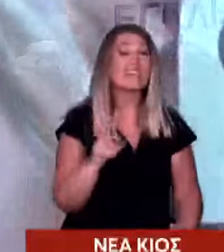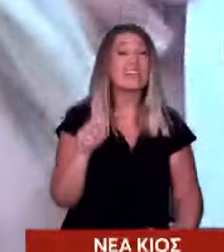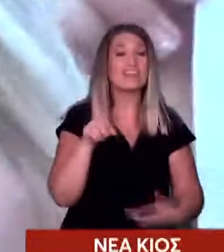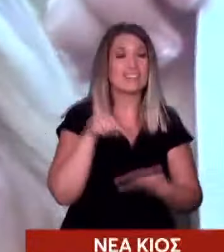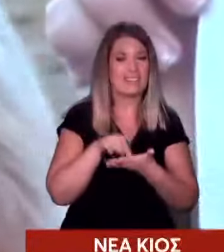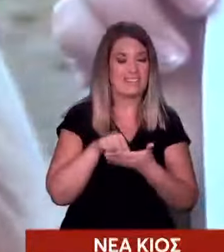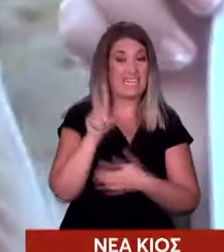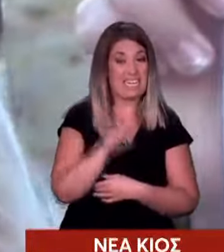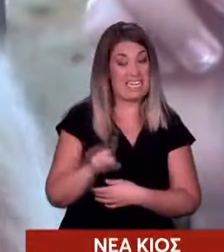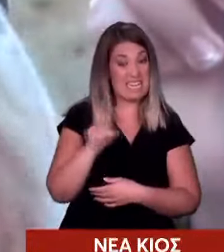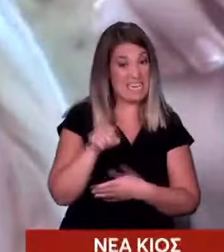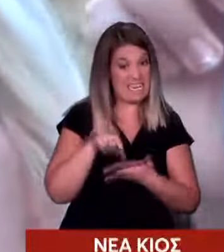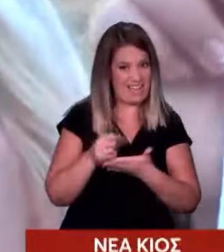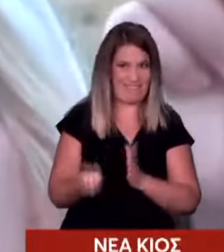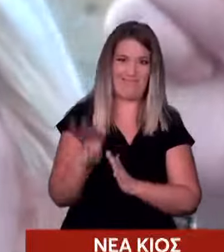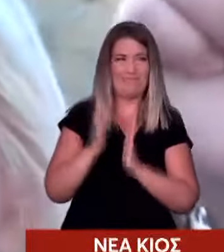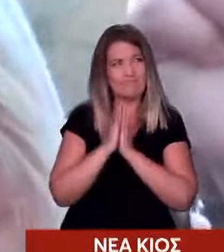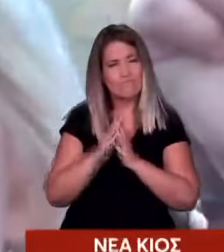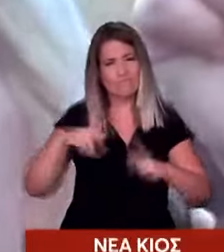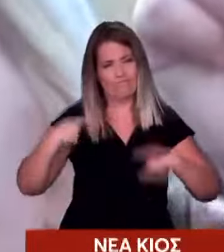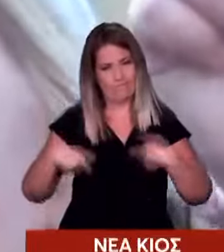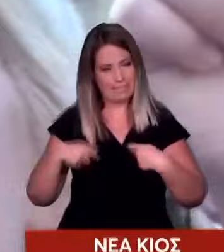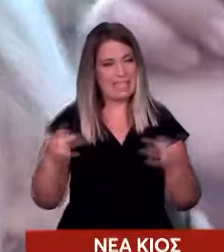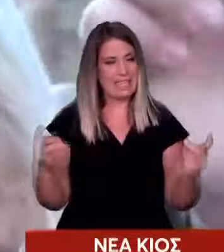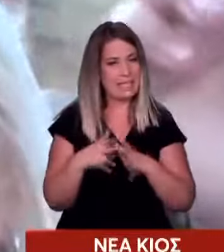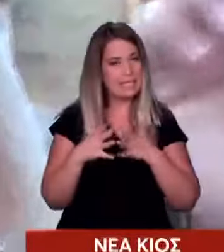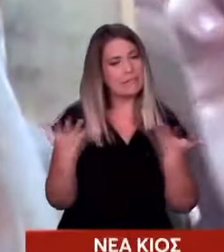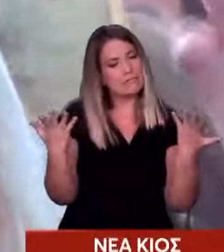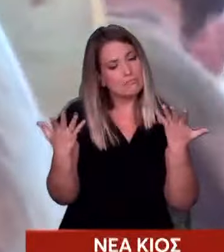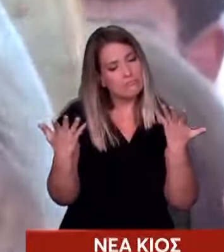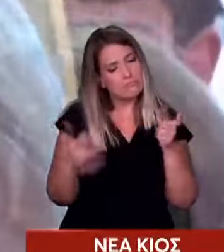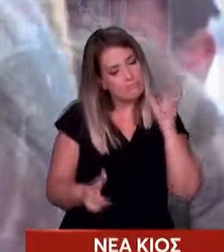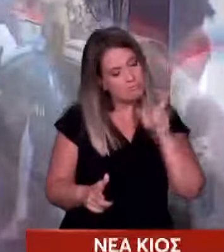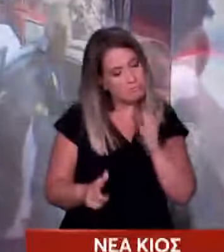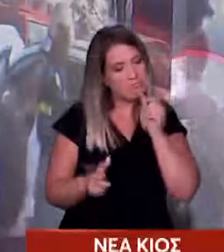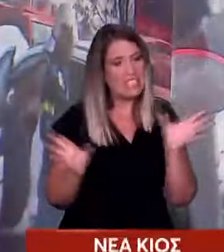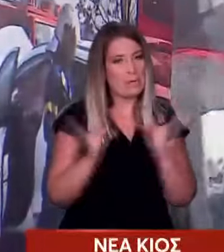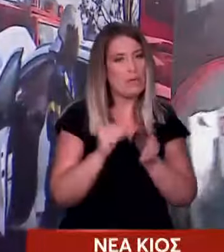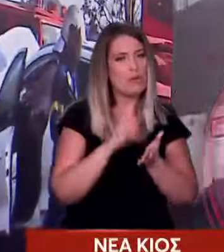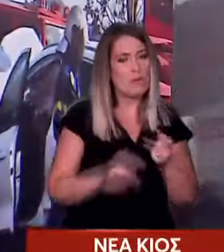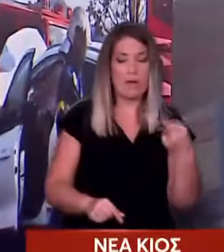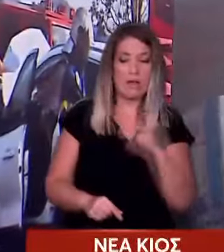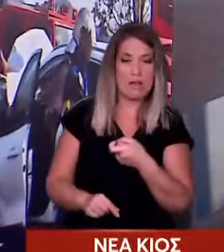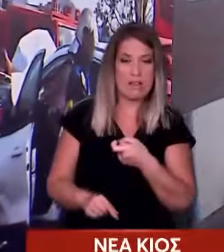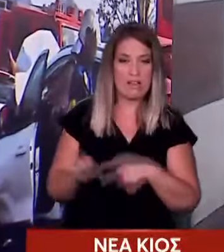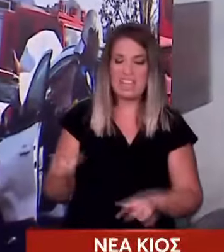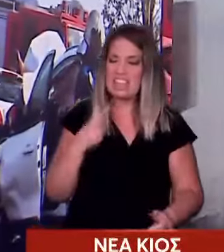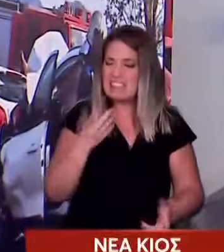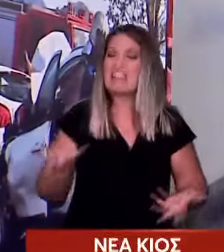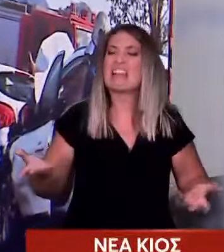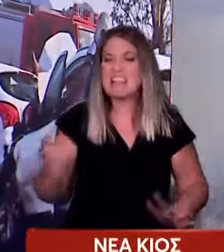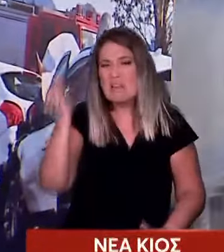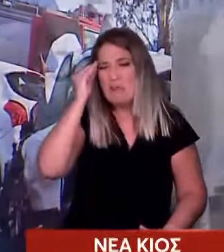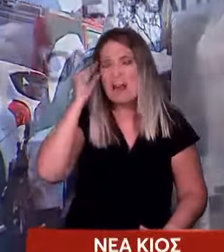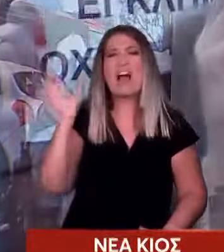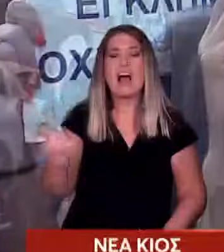από μαθητή του γυμνασίου, συμμαθητή της στην ουσία, Ρωμά, το οποίο της έγραφε ότι τι είναι αυτά που λέτε, μυαλό δεν